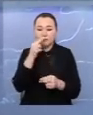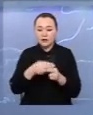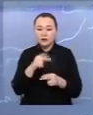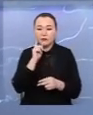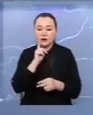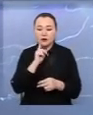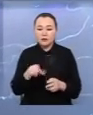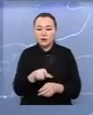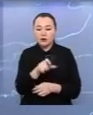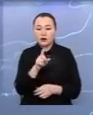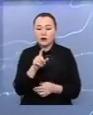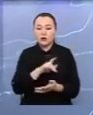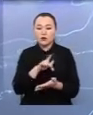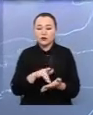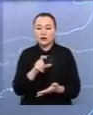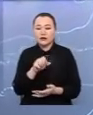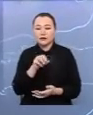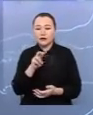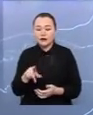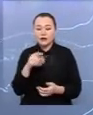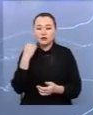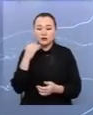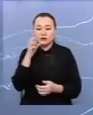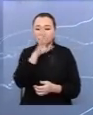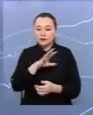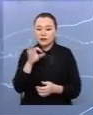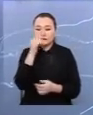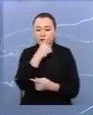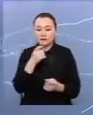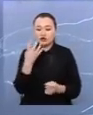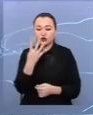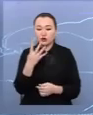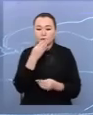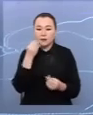пути в город Хатай. Напомним, что турецкая сторона заявила о 4